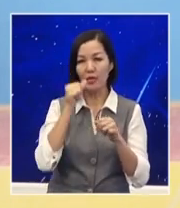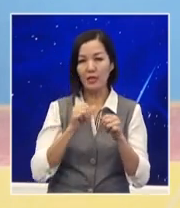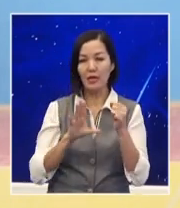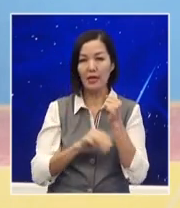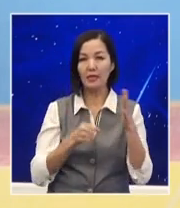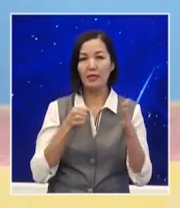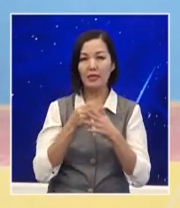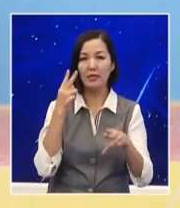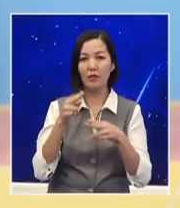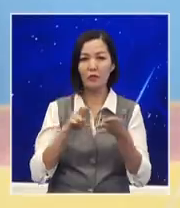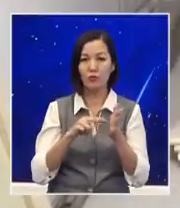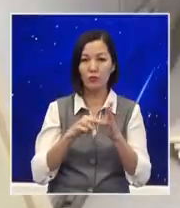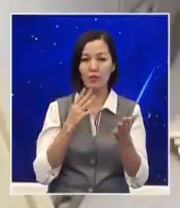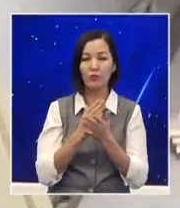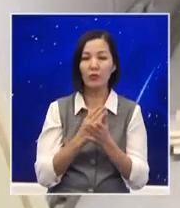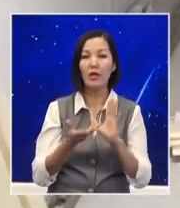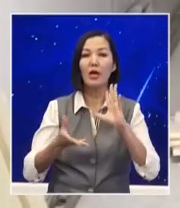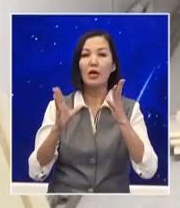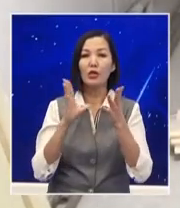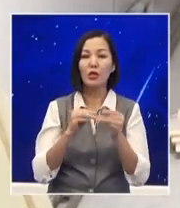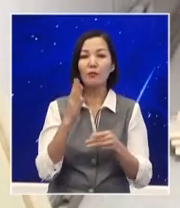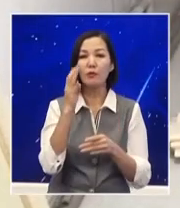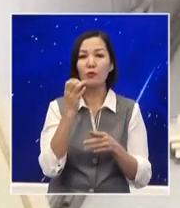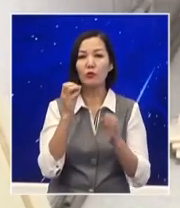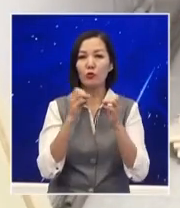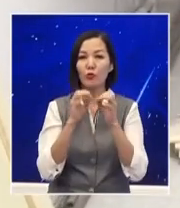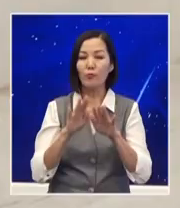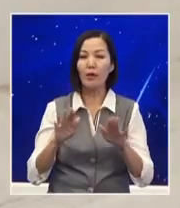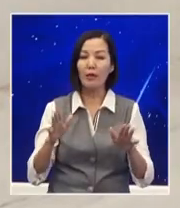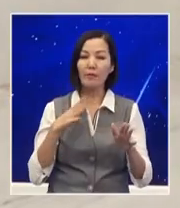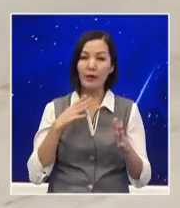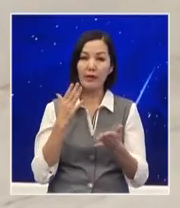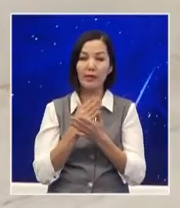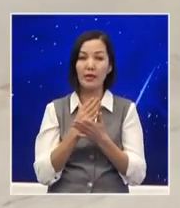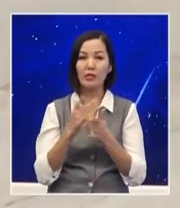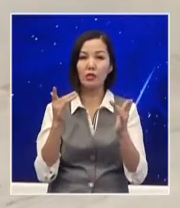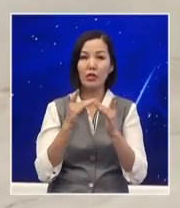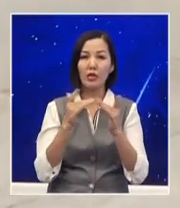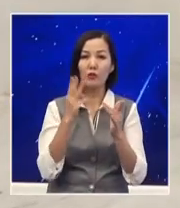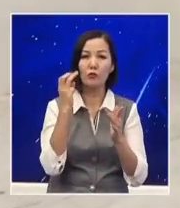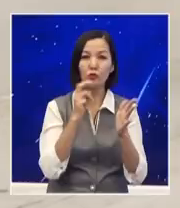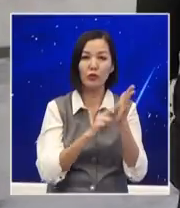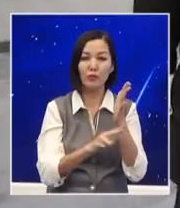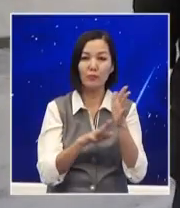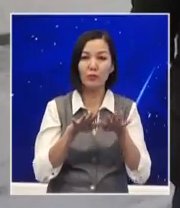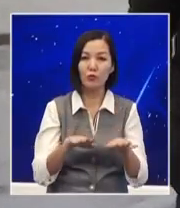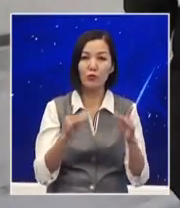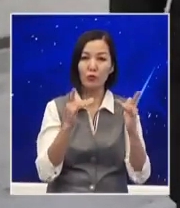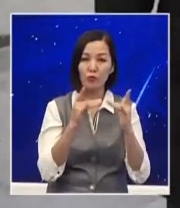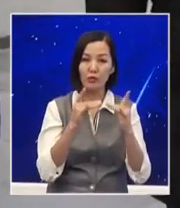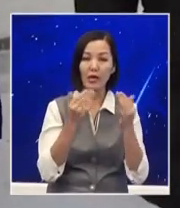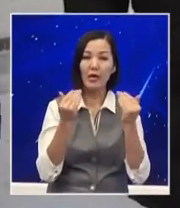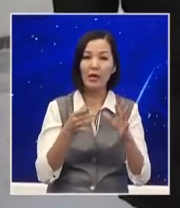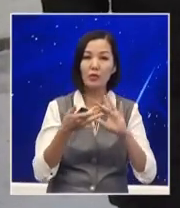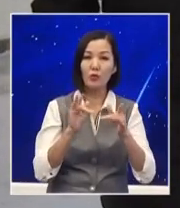жұмыстары аяқталуды жоспарлануда. Жалпы мұнда 410 бала білім алып жатыр. Жатақханасы 370 жатын орынды. Қазір